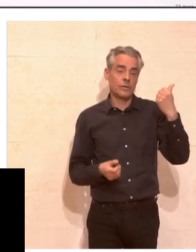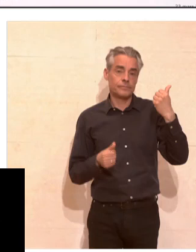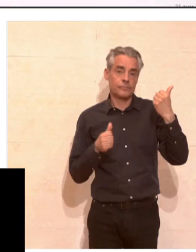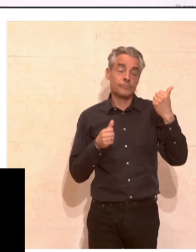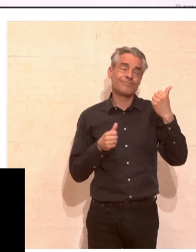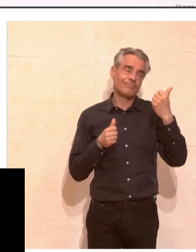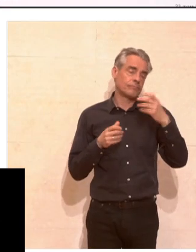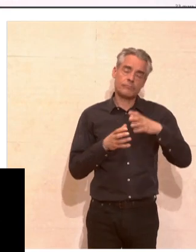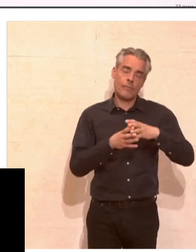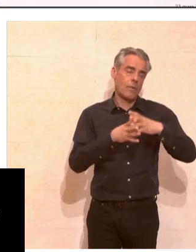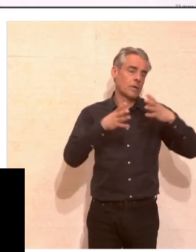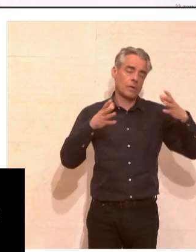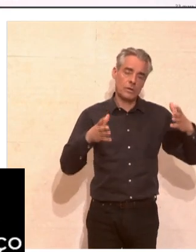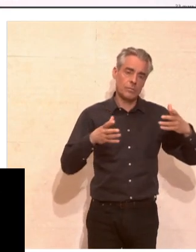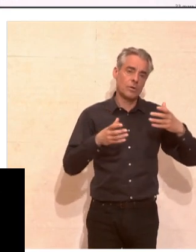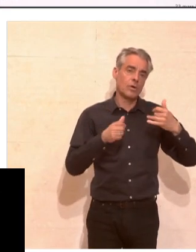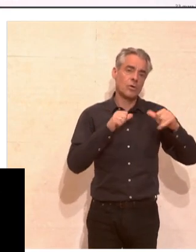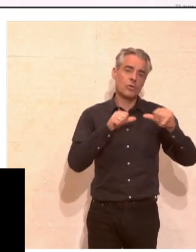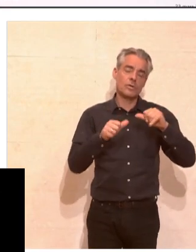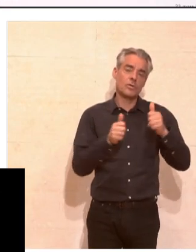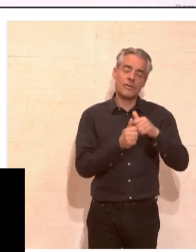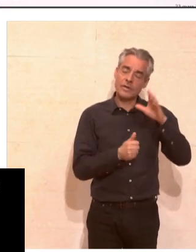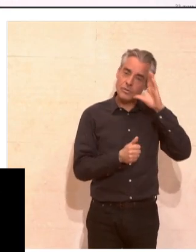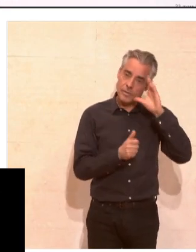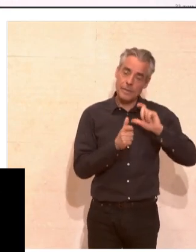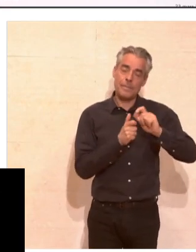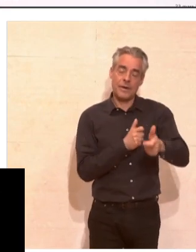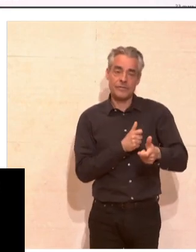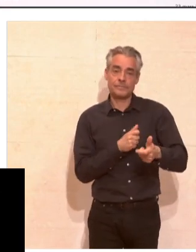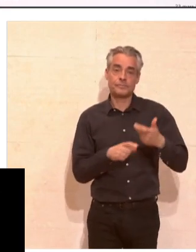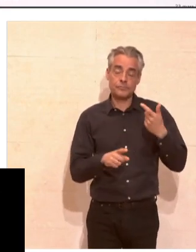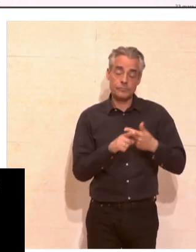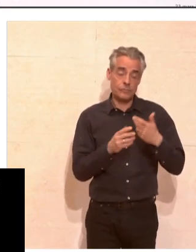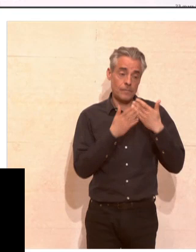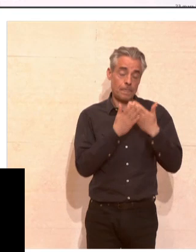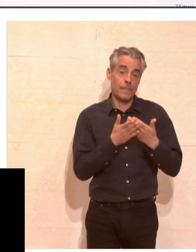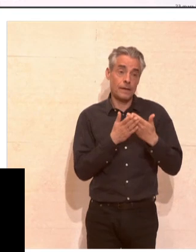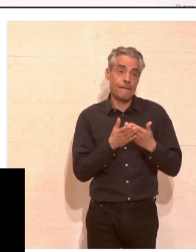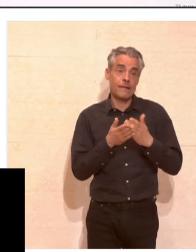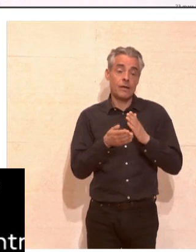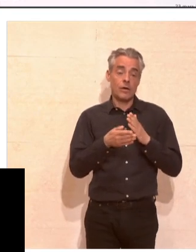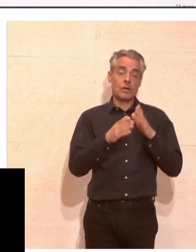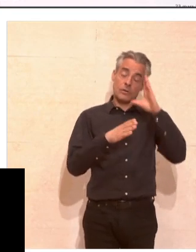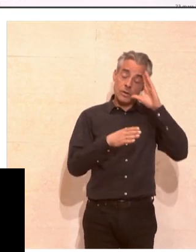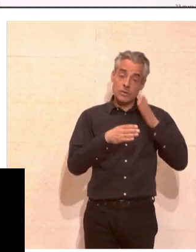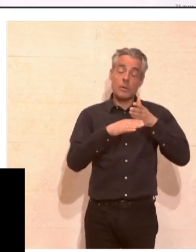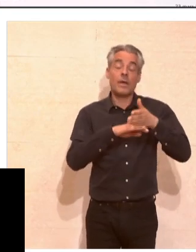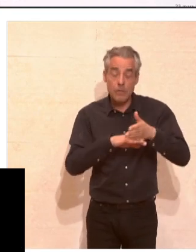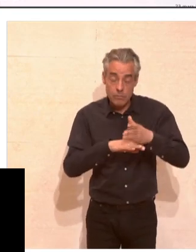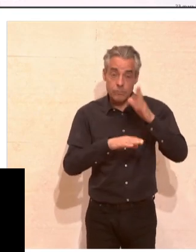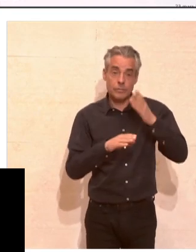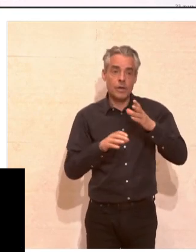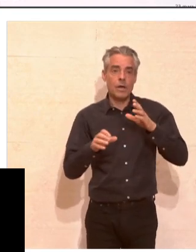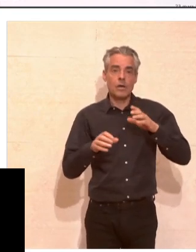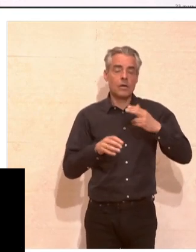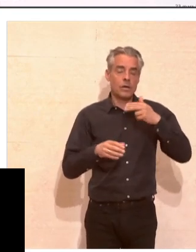pas uniquement, mais de façon beaucoup plus importante après le sommeil. Et une étude récente a montré que même l'entrée dans le sommeil peut suffire à